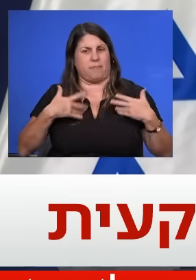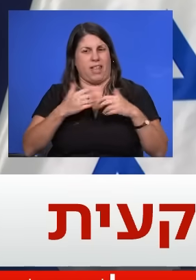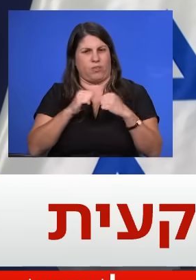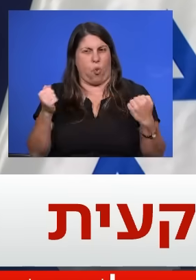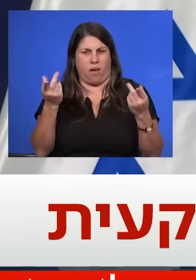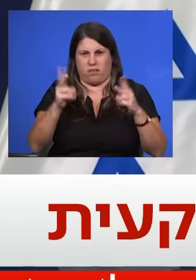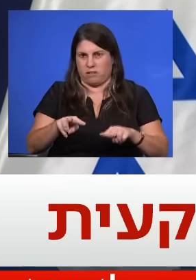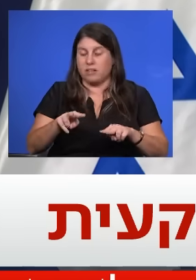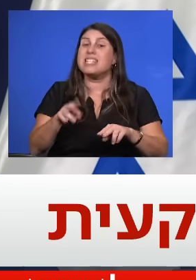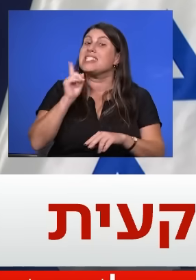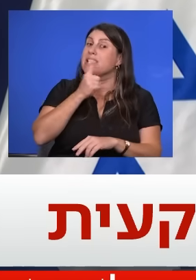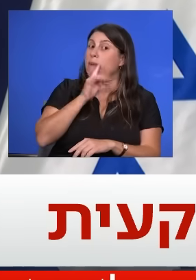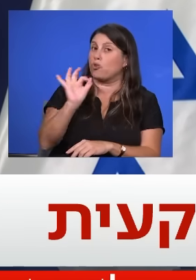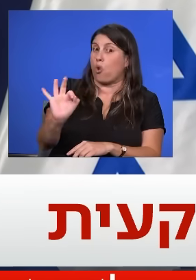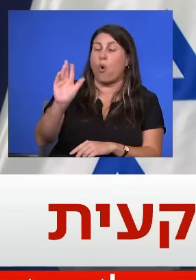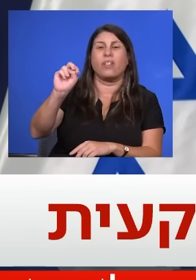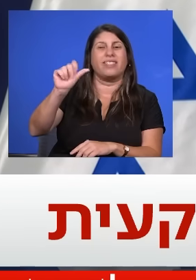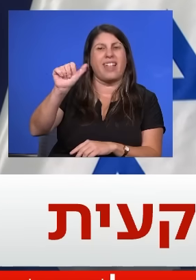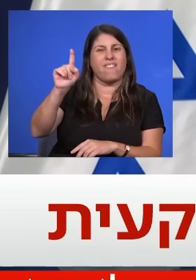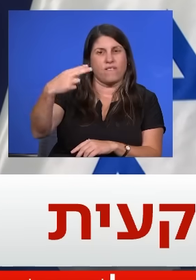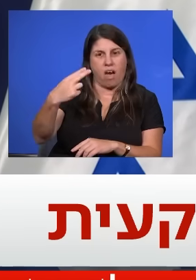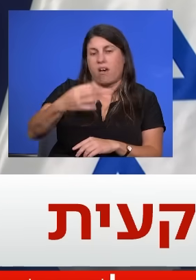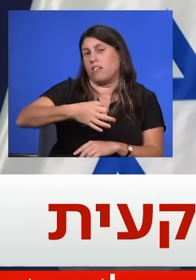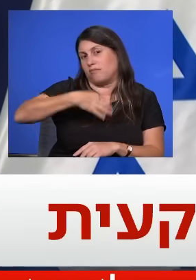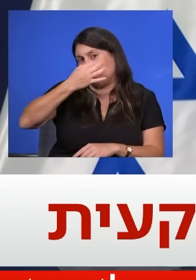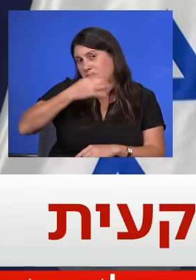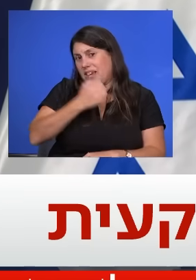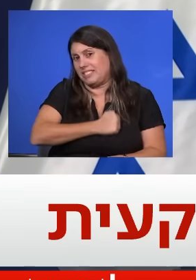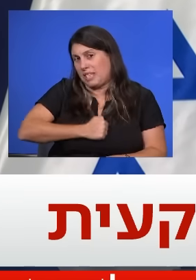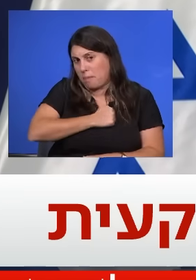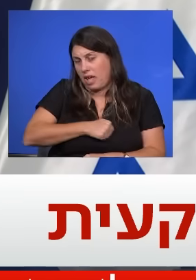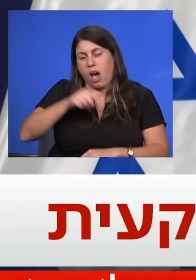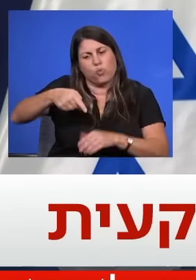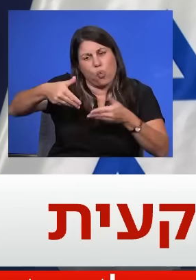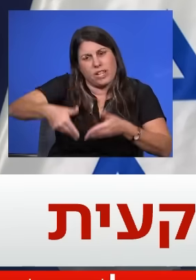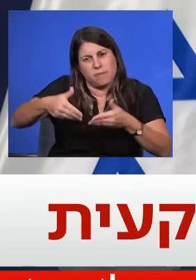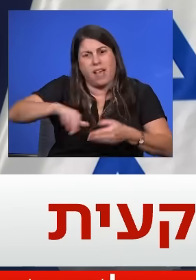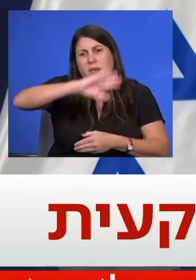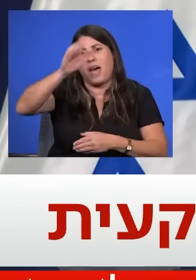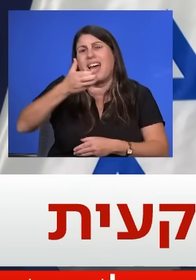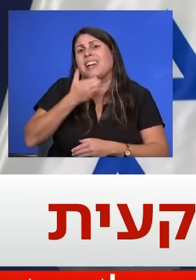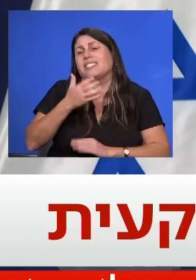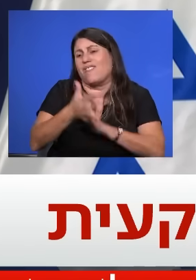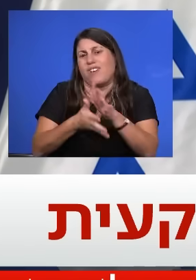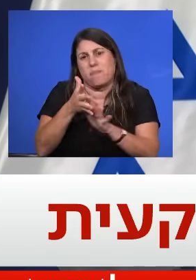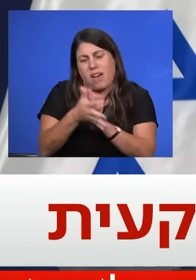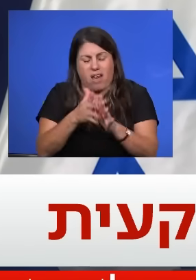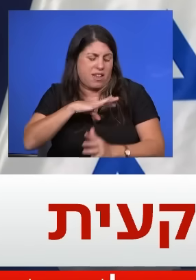לישה ספדה לו כשנטמן באדמת הר הרצל ואמרה, מכאבי המלחמה הזו